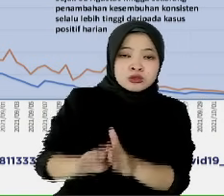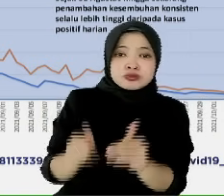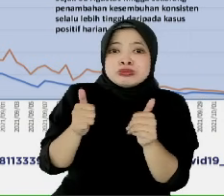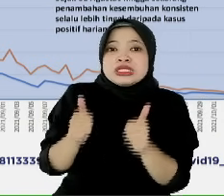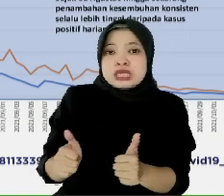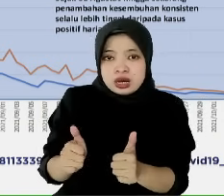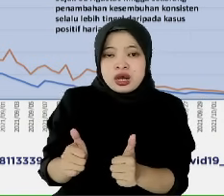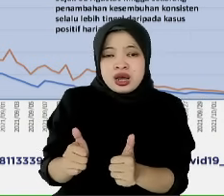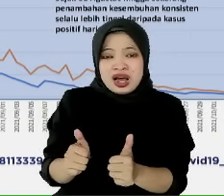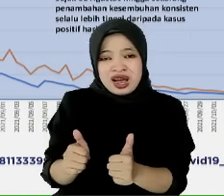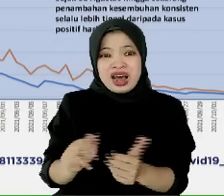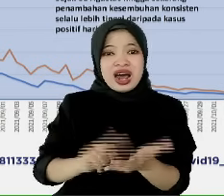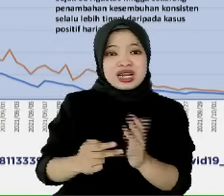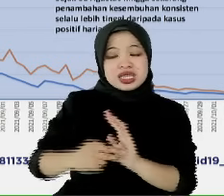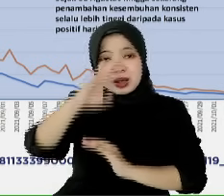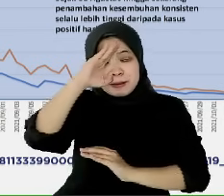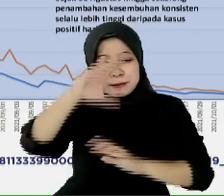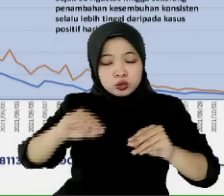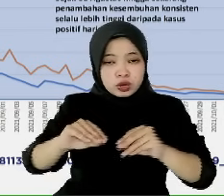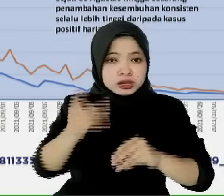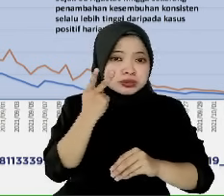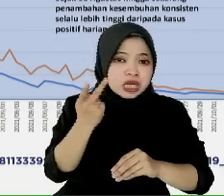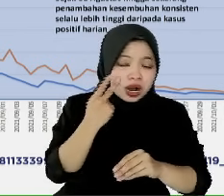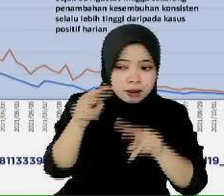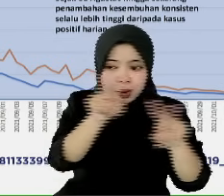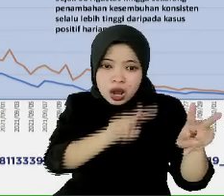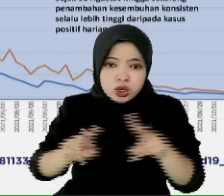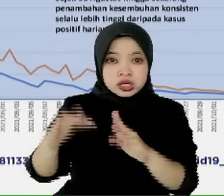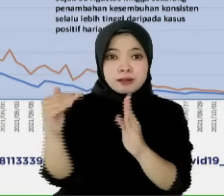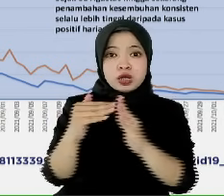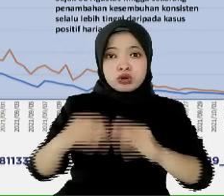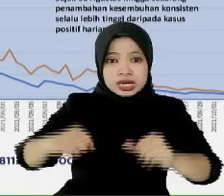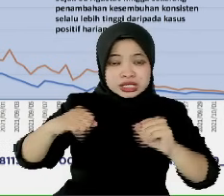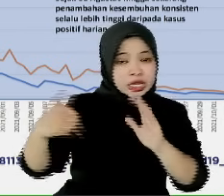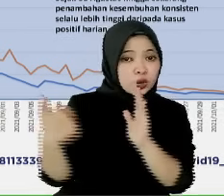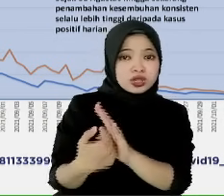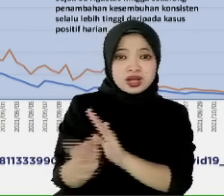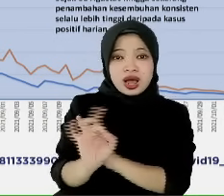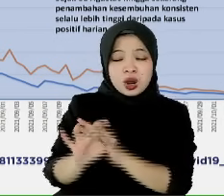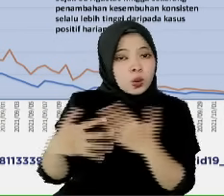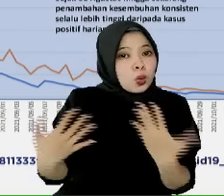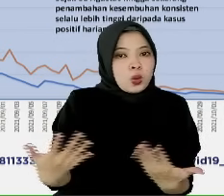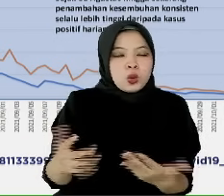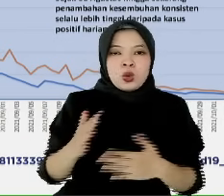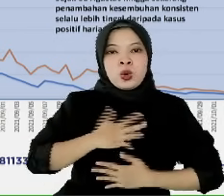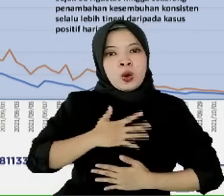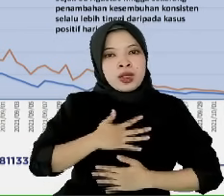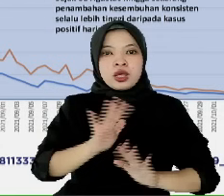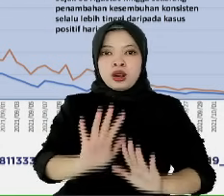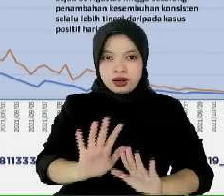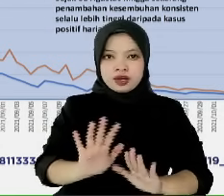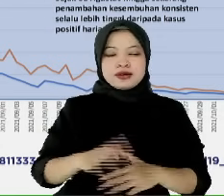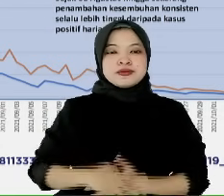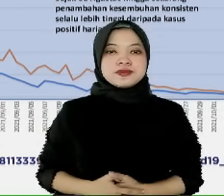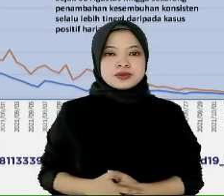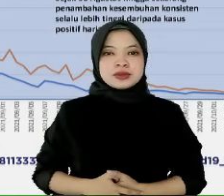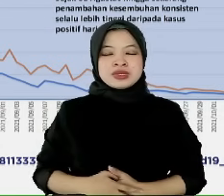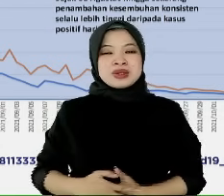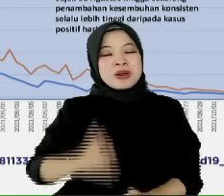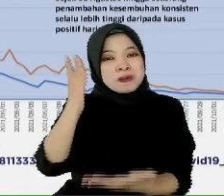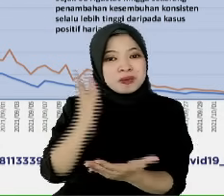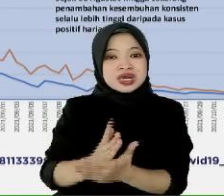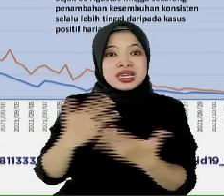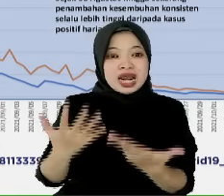tidak dibarengi dengan pelaksanaan dan pengawasan protokol kesehatan yang ketat. Pastikan bahwa di setiap tempat